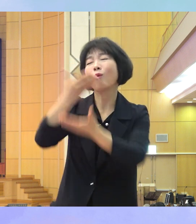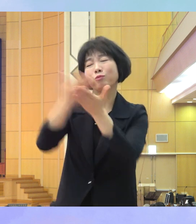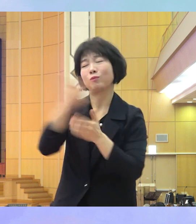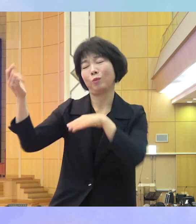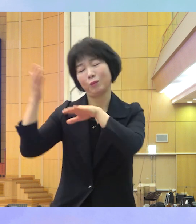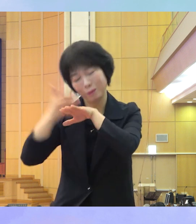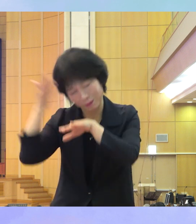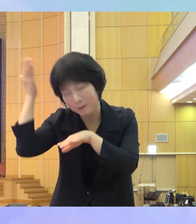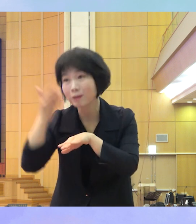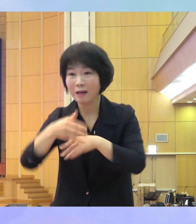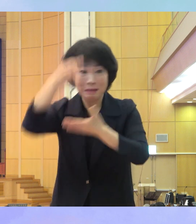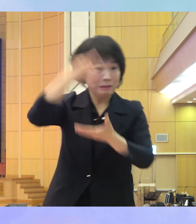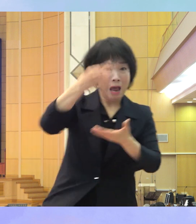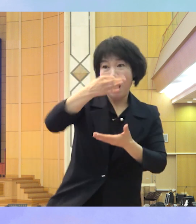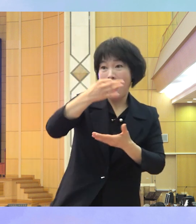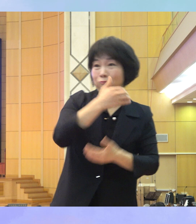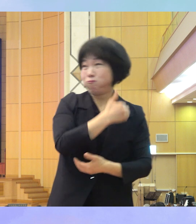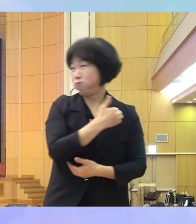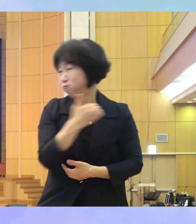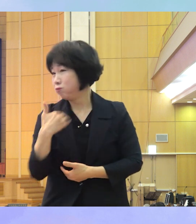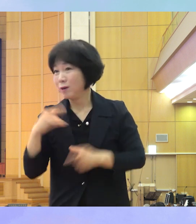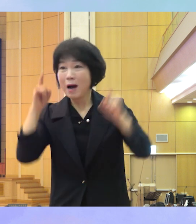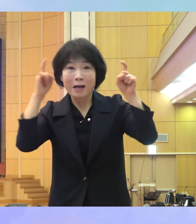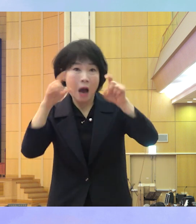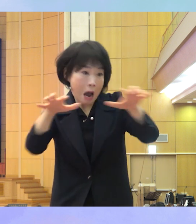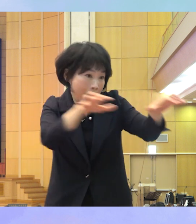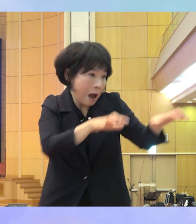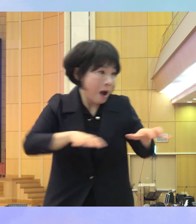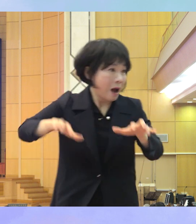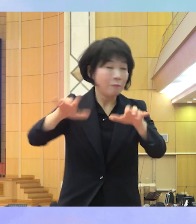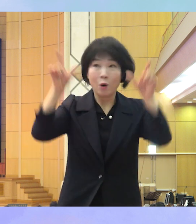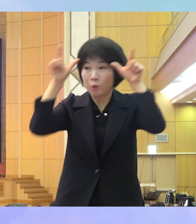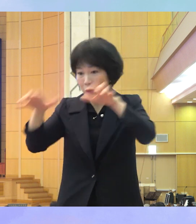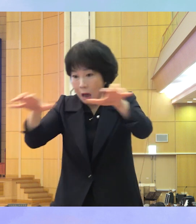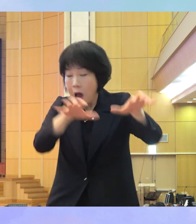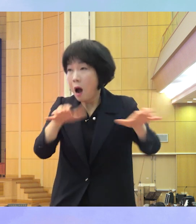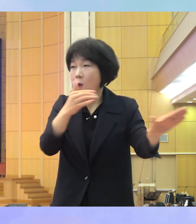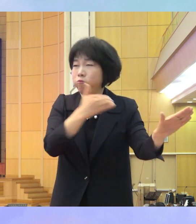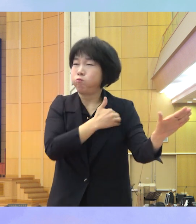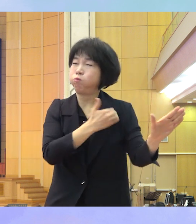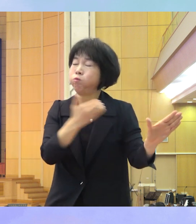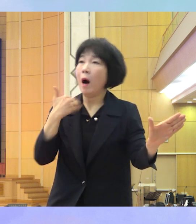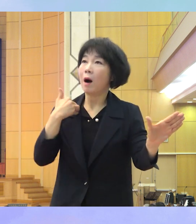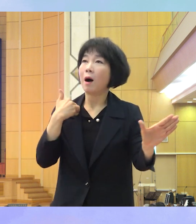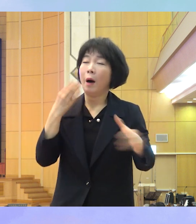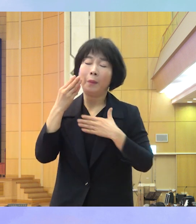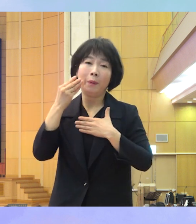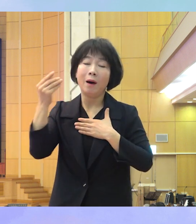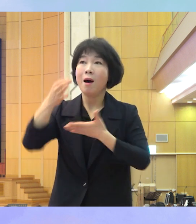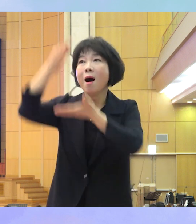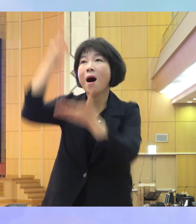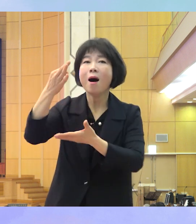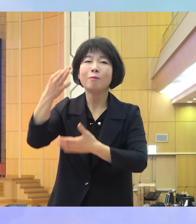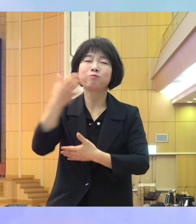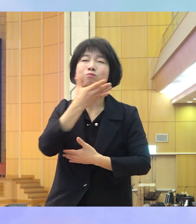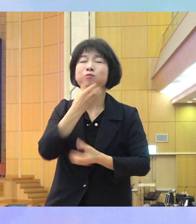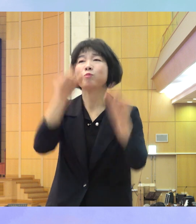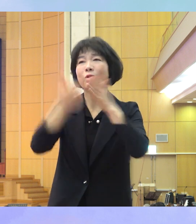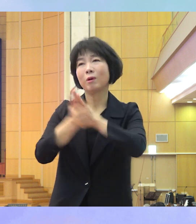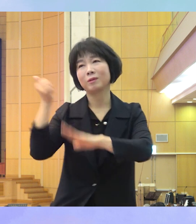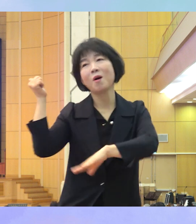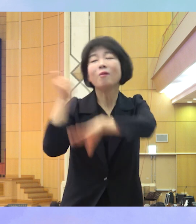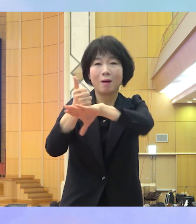이 재물이 많다 보니까 양떼들도 많다 보니까 많은 종들도 주시고 이래서 나는 한마디로 말하면 성공한 자요,